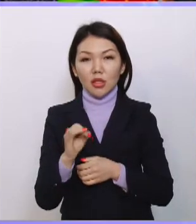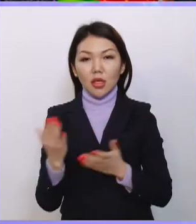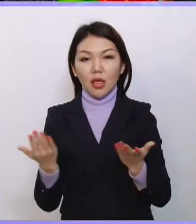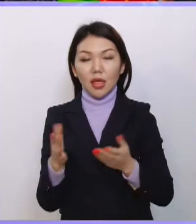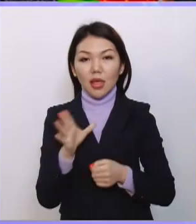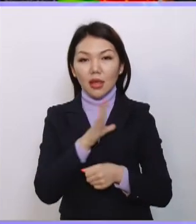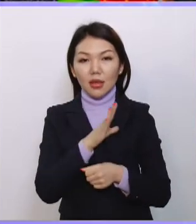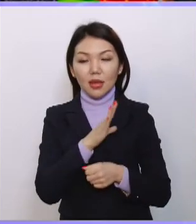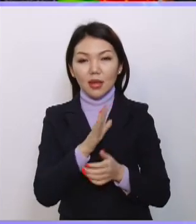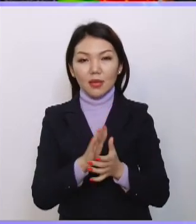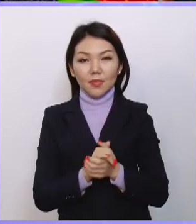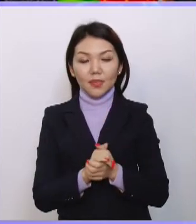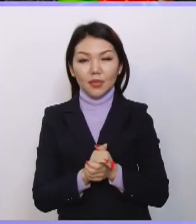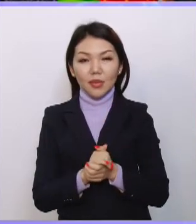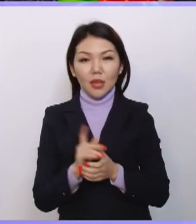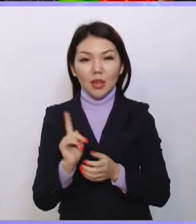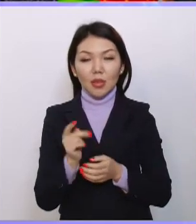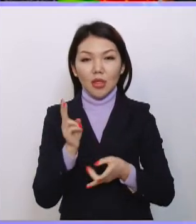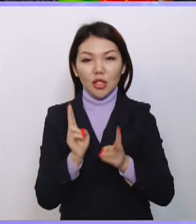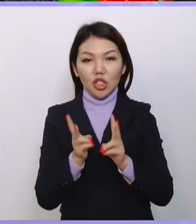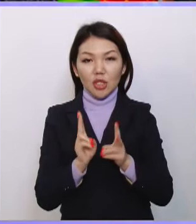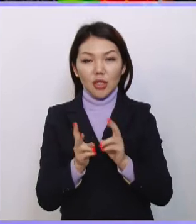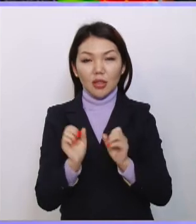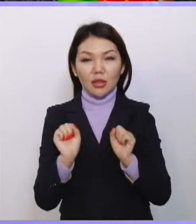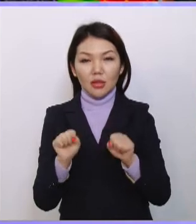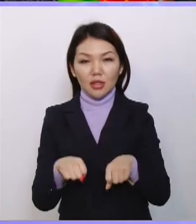Жер жемиштеринен эмнени жасайт?